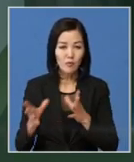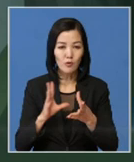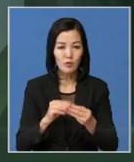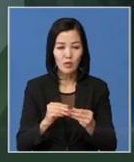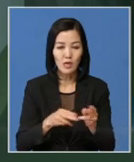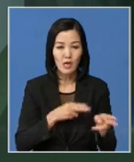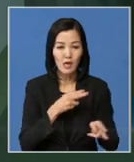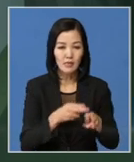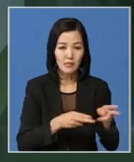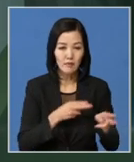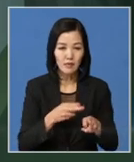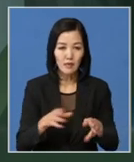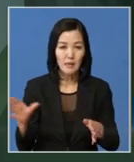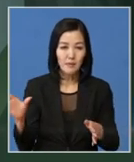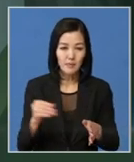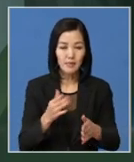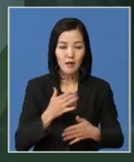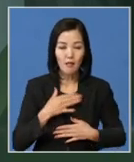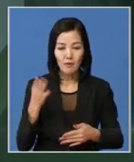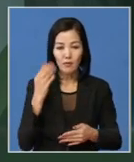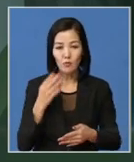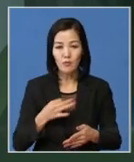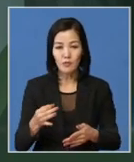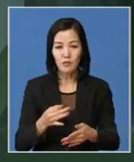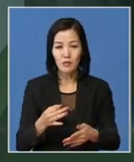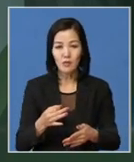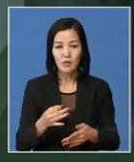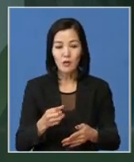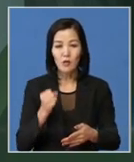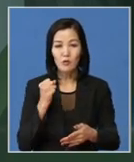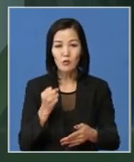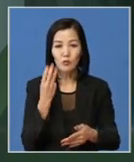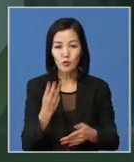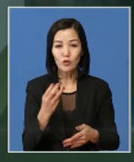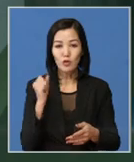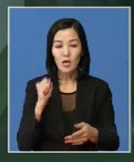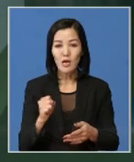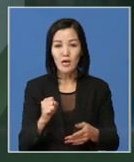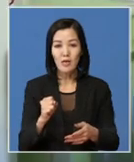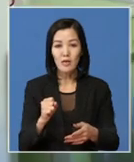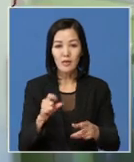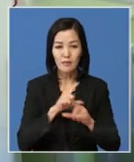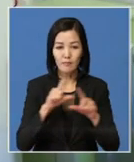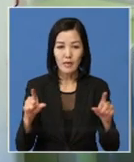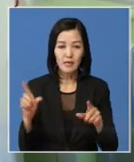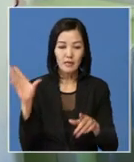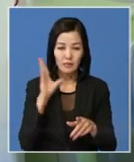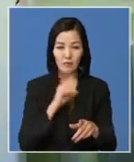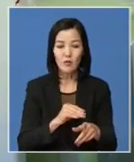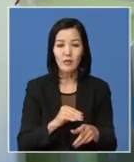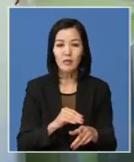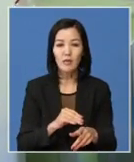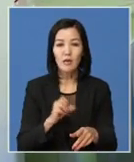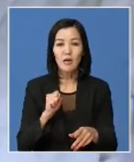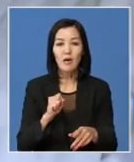жатқан операциялардың бәрі біздің Алматы облысының 3-ші А дәрежелі клиникалардың бәрінде. Бүгінгі таңда Анарбек